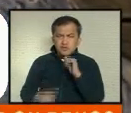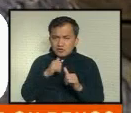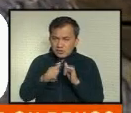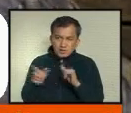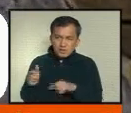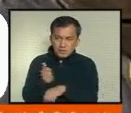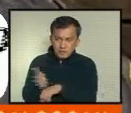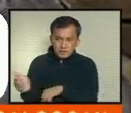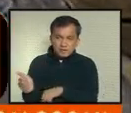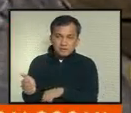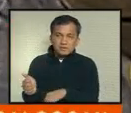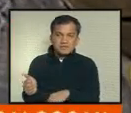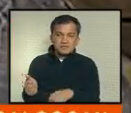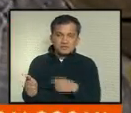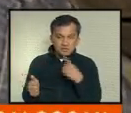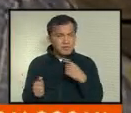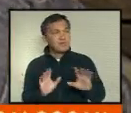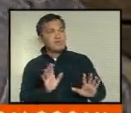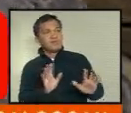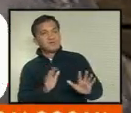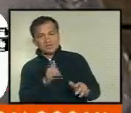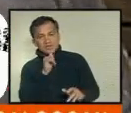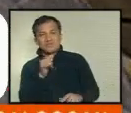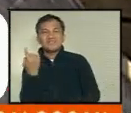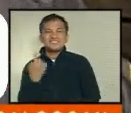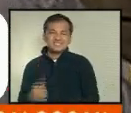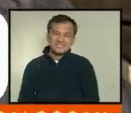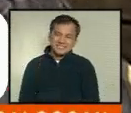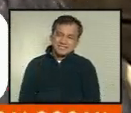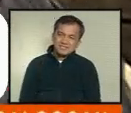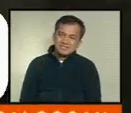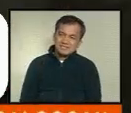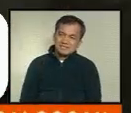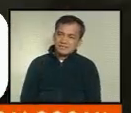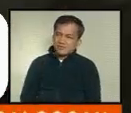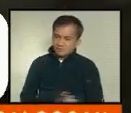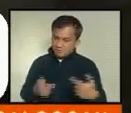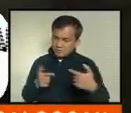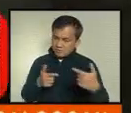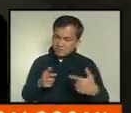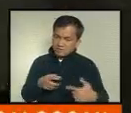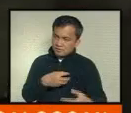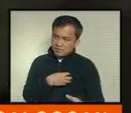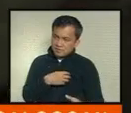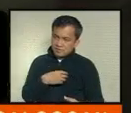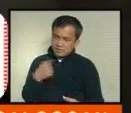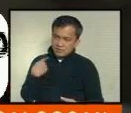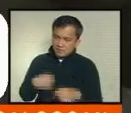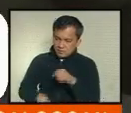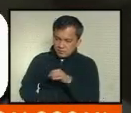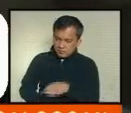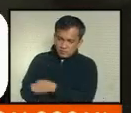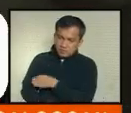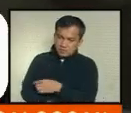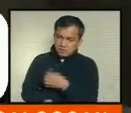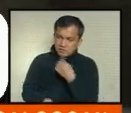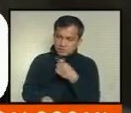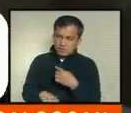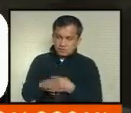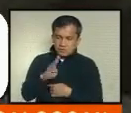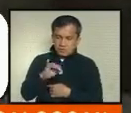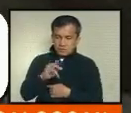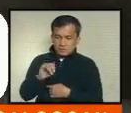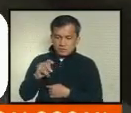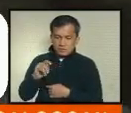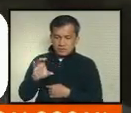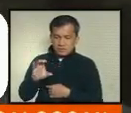ang paratang at sinabi nag-iinuman lang sila. May pagbari lang karaw sa mga pulis kaya may sugat ka? Kaya di balistik po ako ma'am,